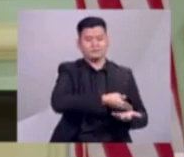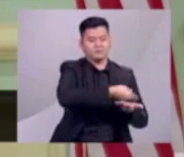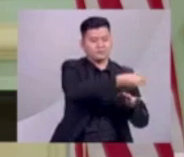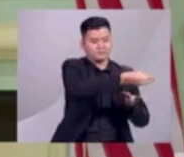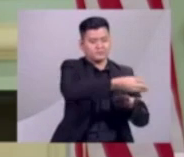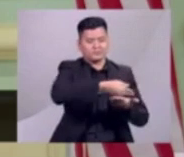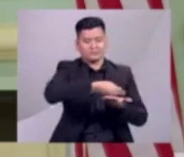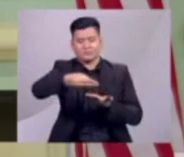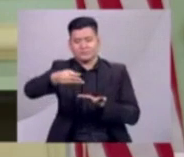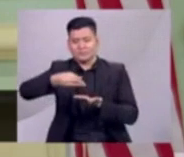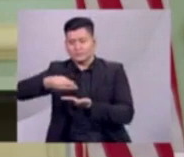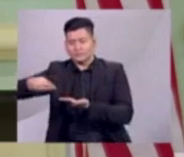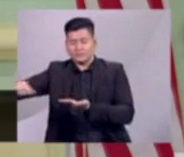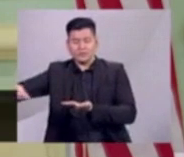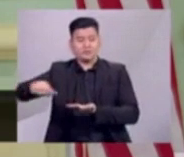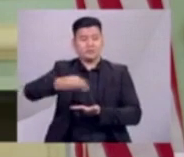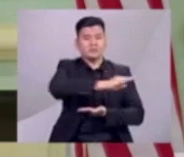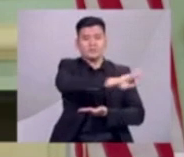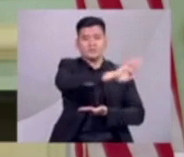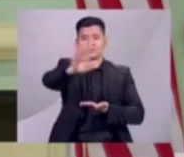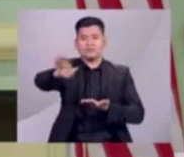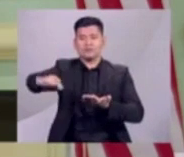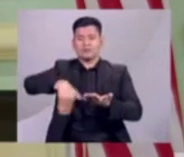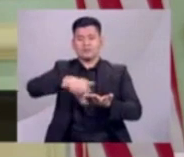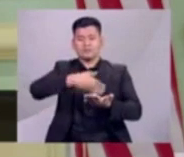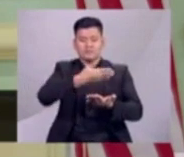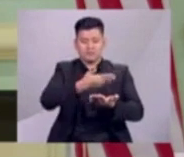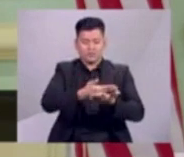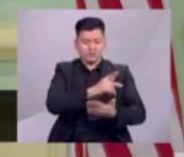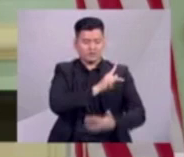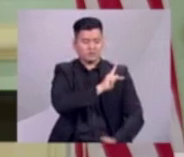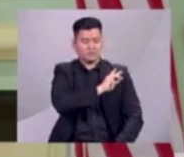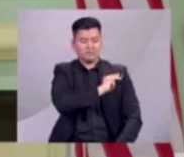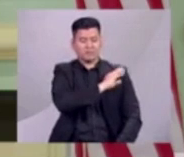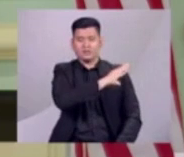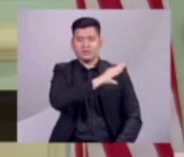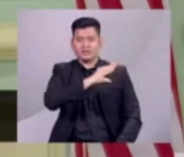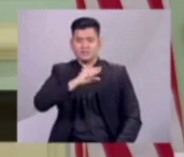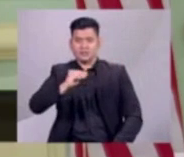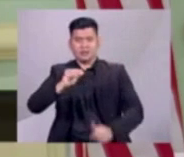semua kementerian dan agensi agensi yang lain